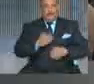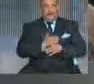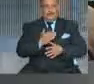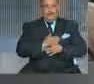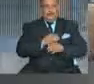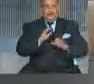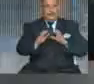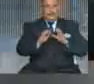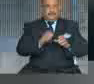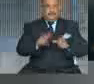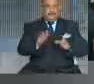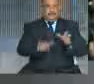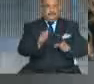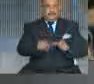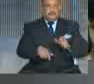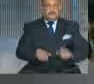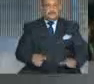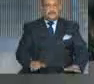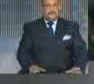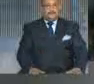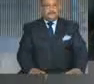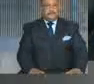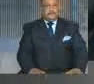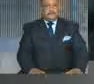بمناظرتي الأساتذة والمعلمين.